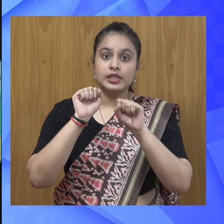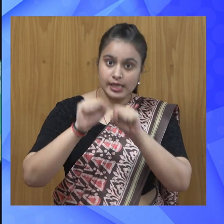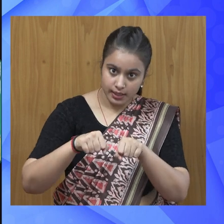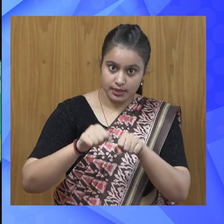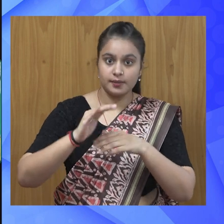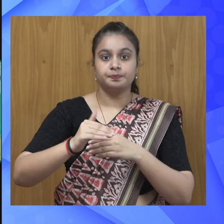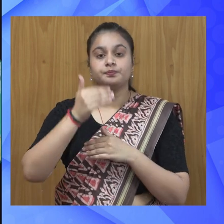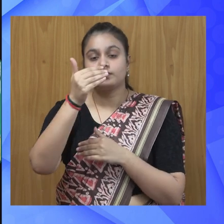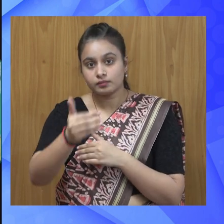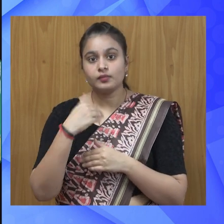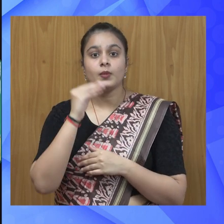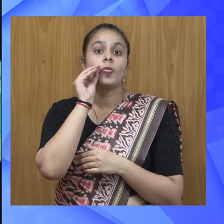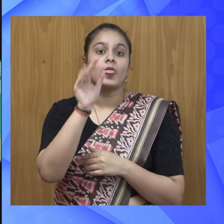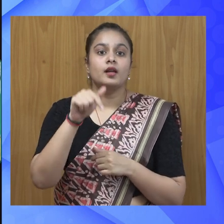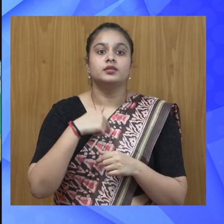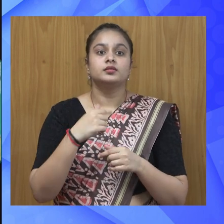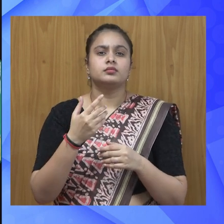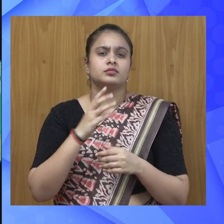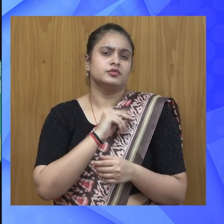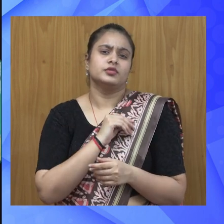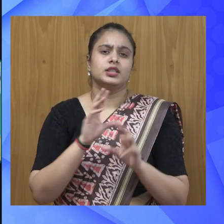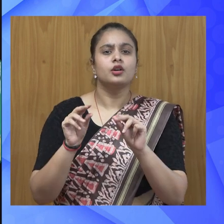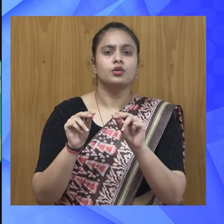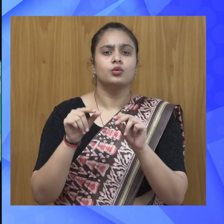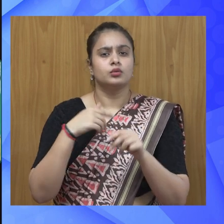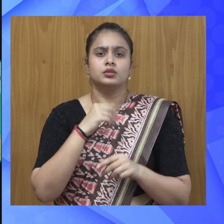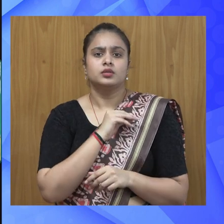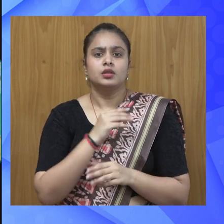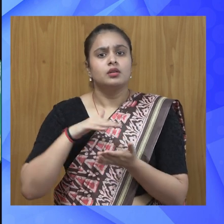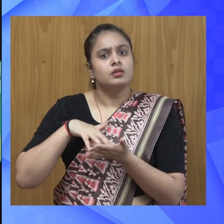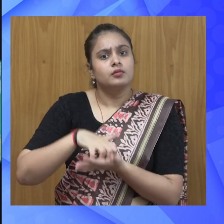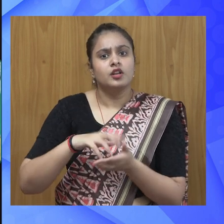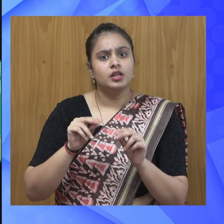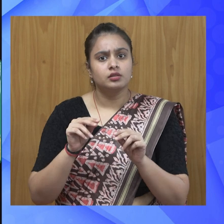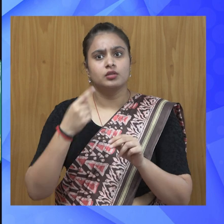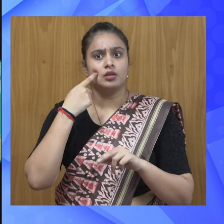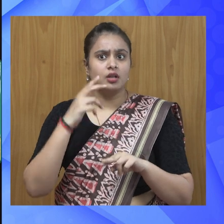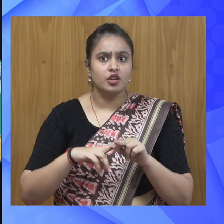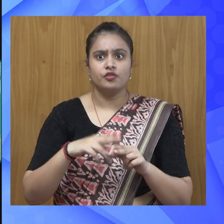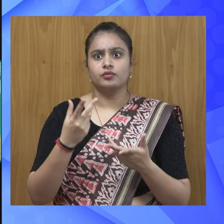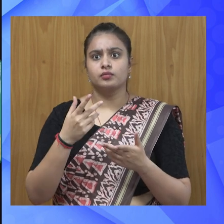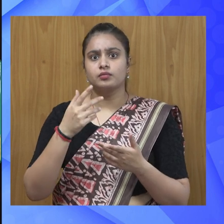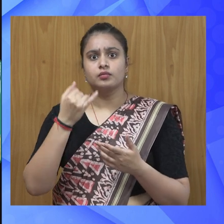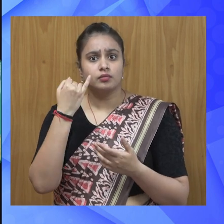तो आगे मैं आपको बताऊंगी कि इन चीजों से घबराना नहीं है इसमें डरना नहीं है अगर आपके बारे में कोई झूठ फैला रहा है या कोई